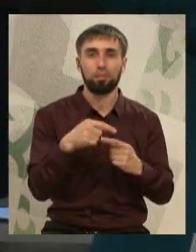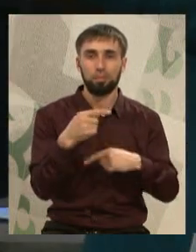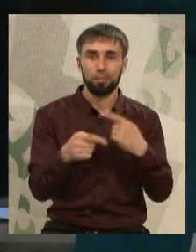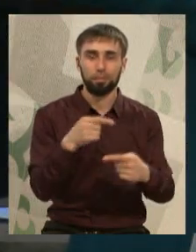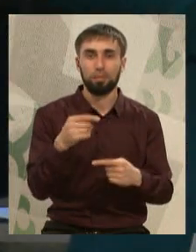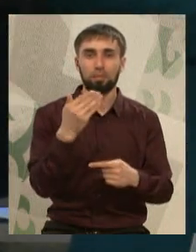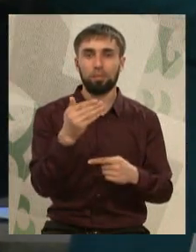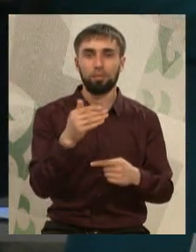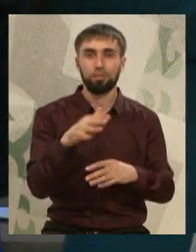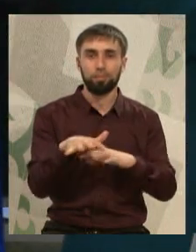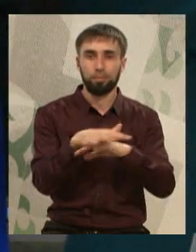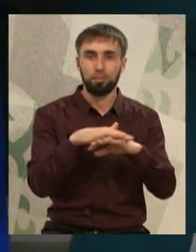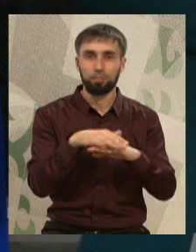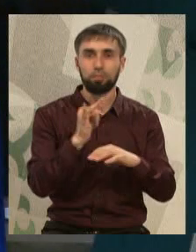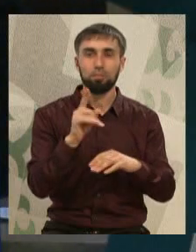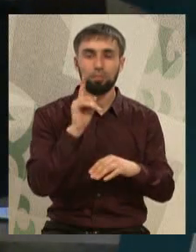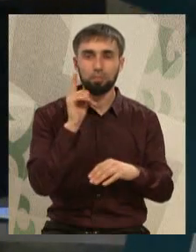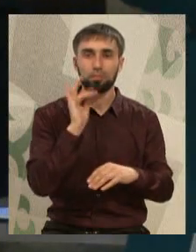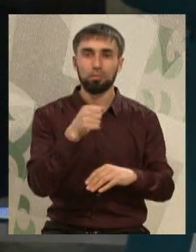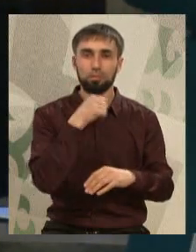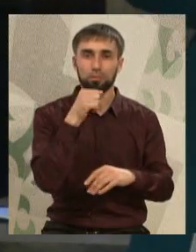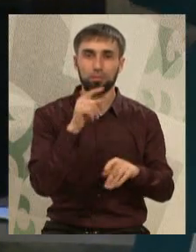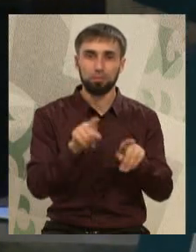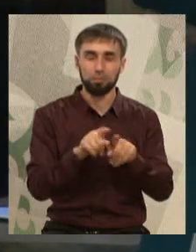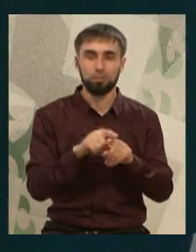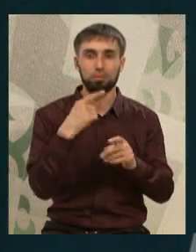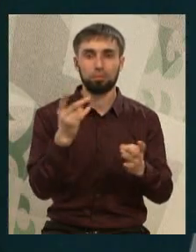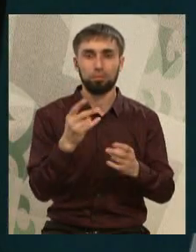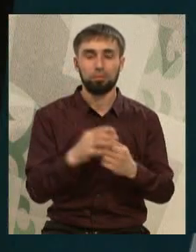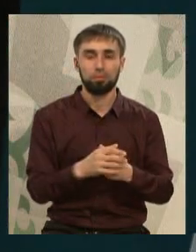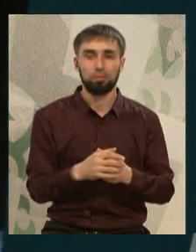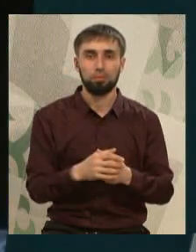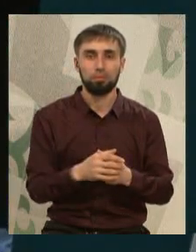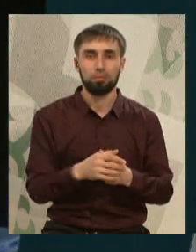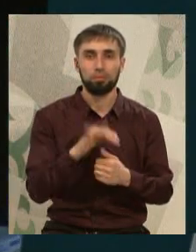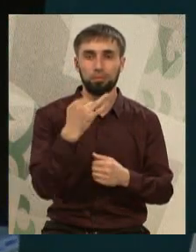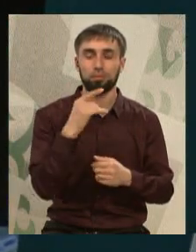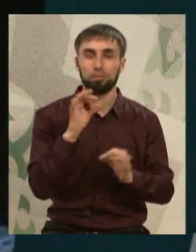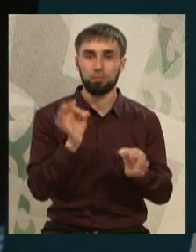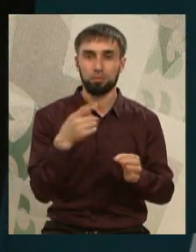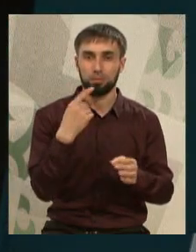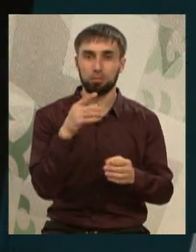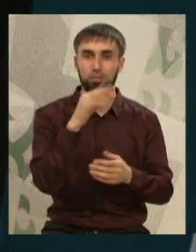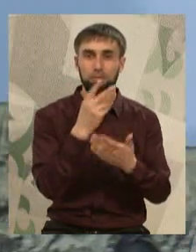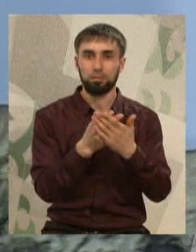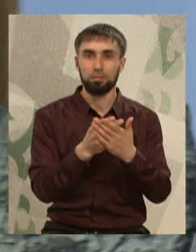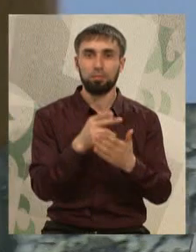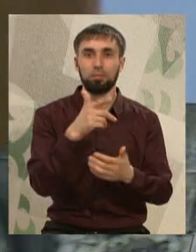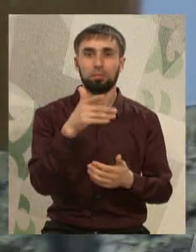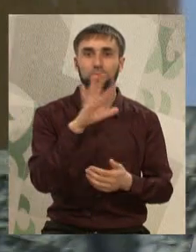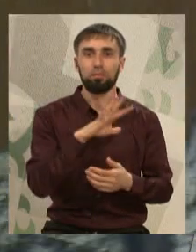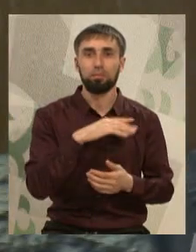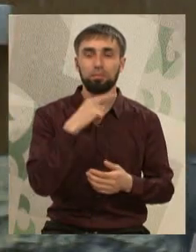народа связывает как молодежь, так и взрослых людей, рассказывают деятели культуры. И справедливо замечают, горцы и горянки